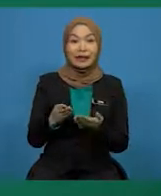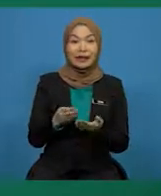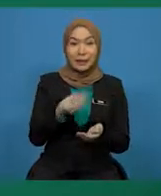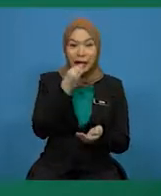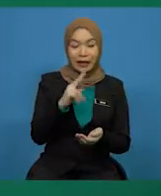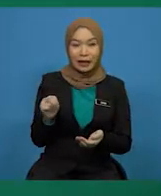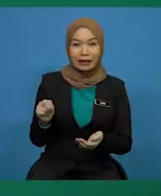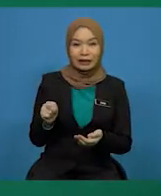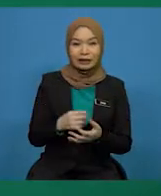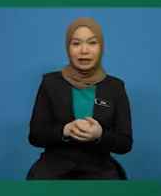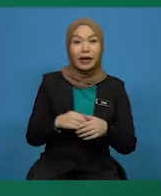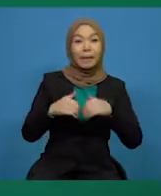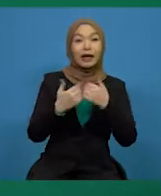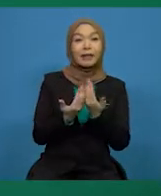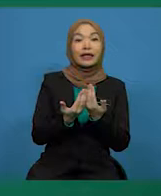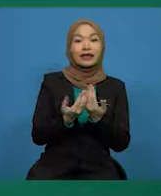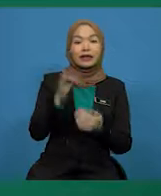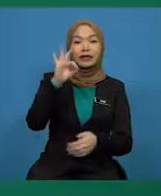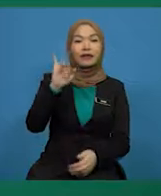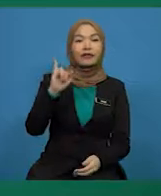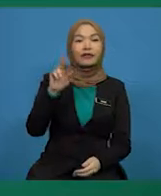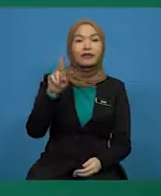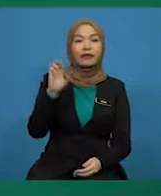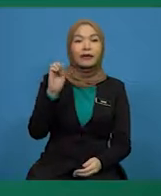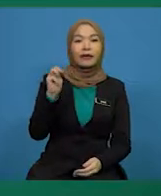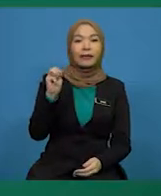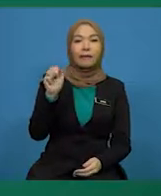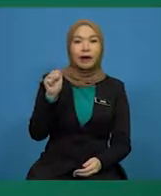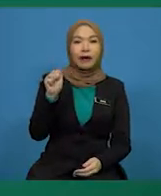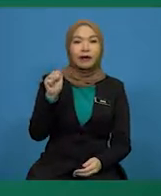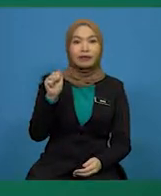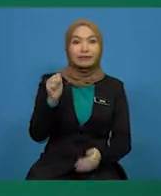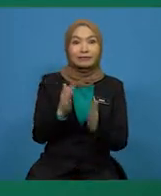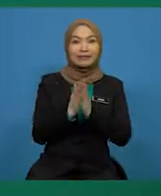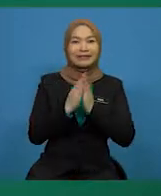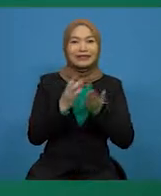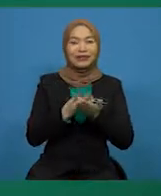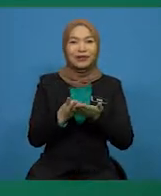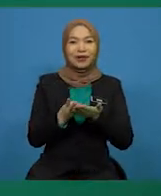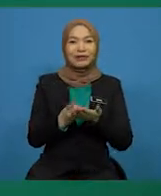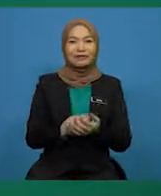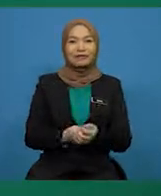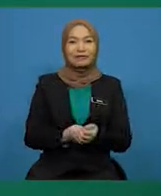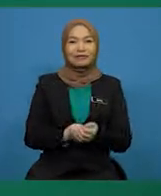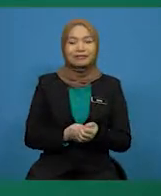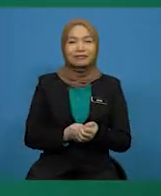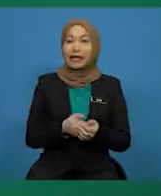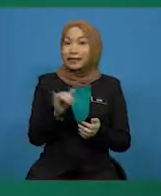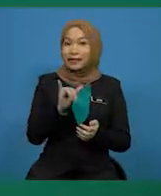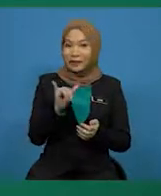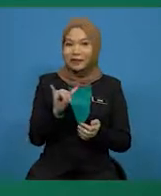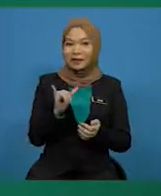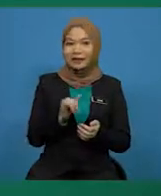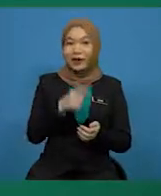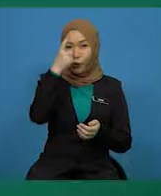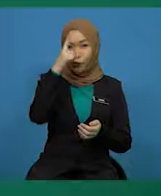Bagaimana pula dengan sebuah firma? Adakah firma meminta wang sama tujuannya seperti isi rumah membeli